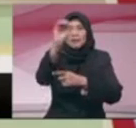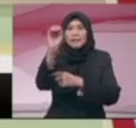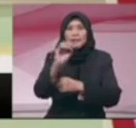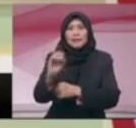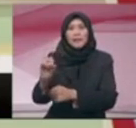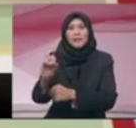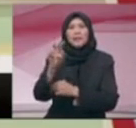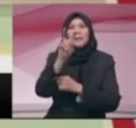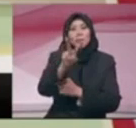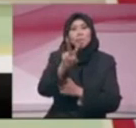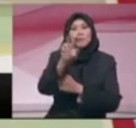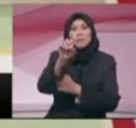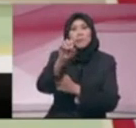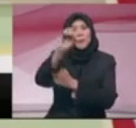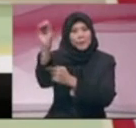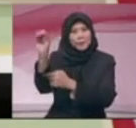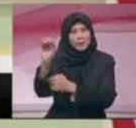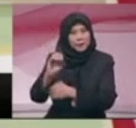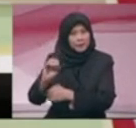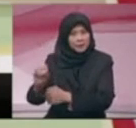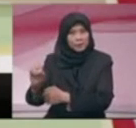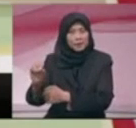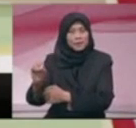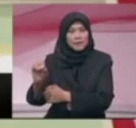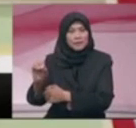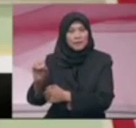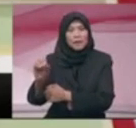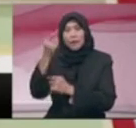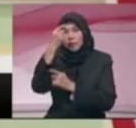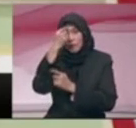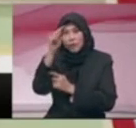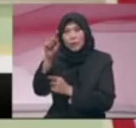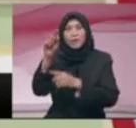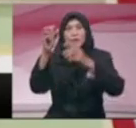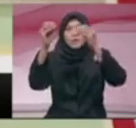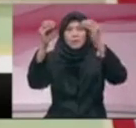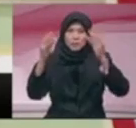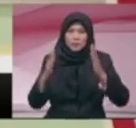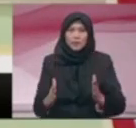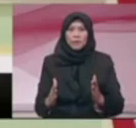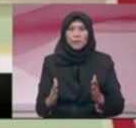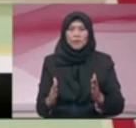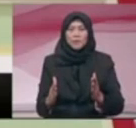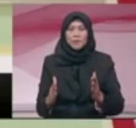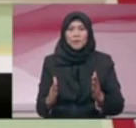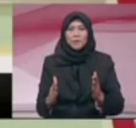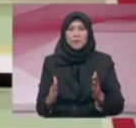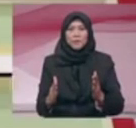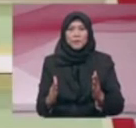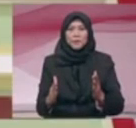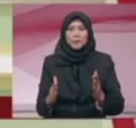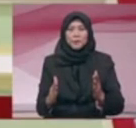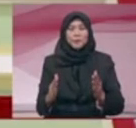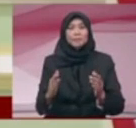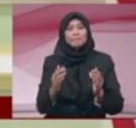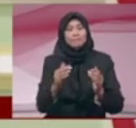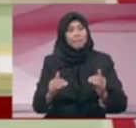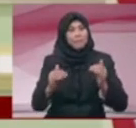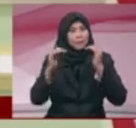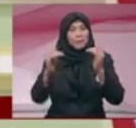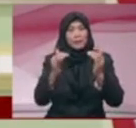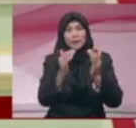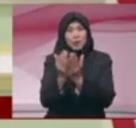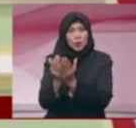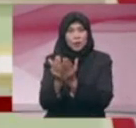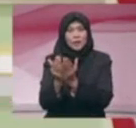sebanyak 20% kepada guru di peringkat persekolahan